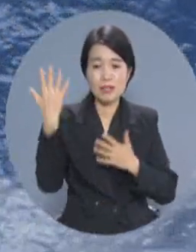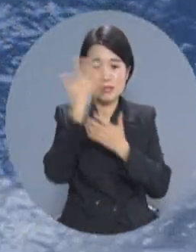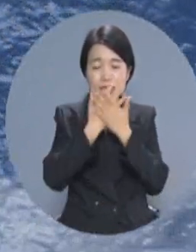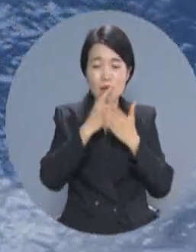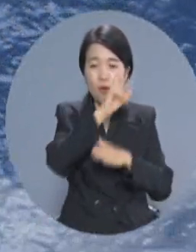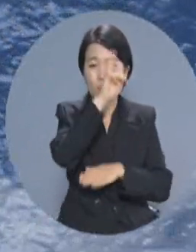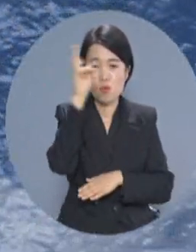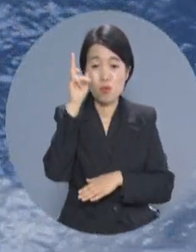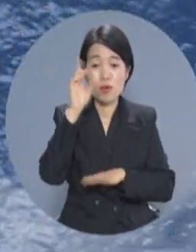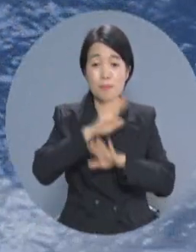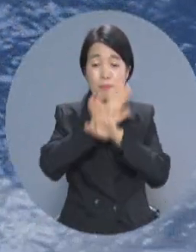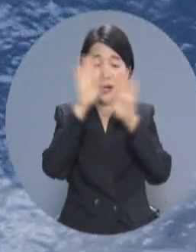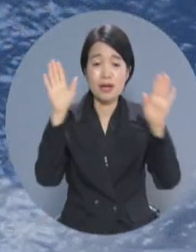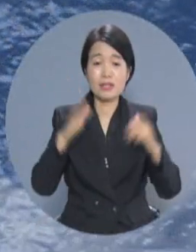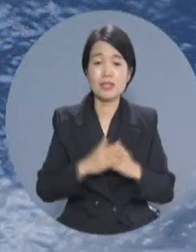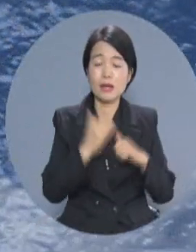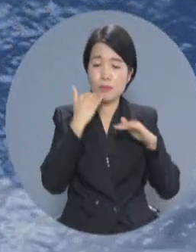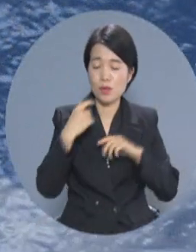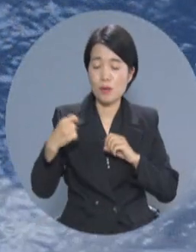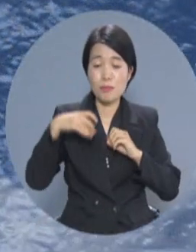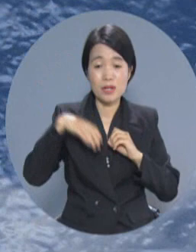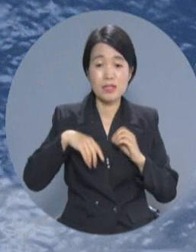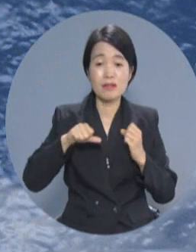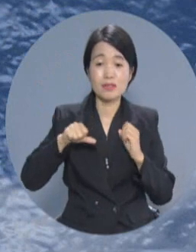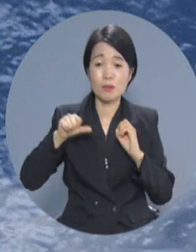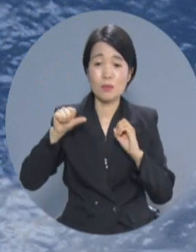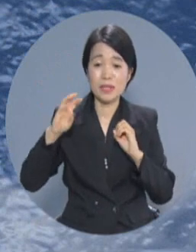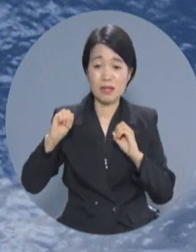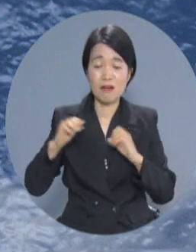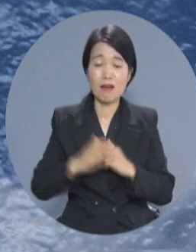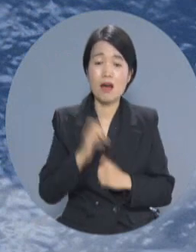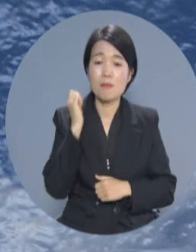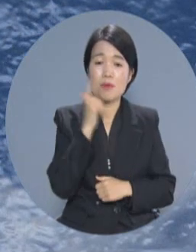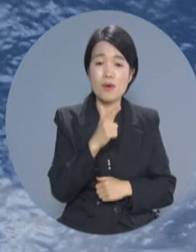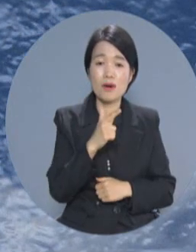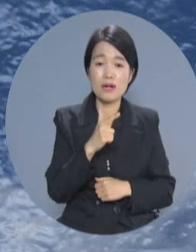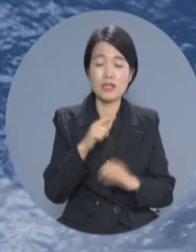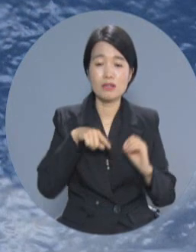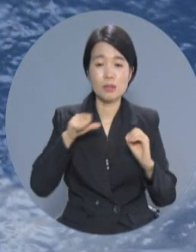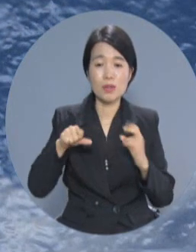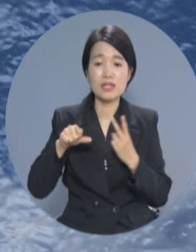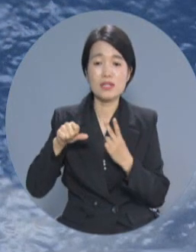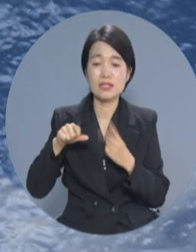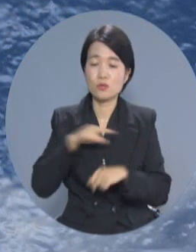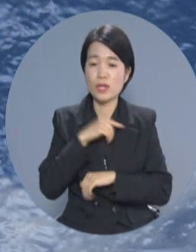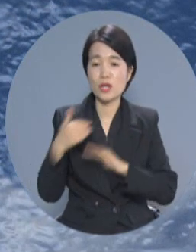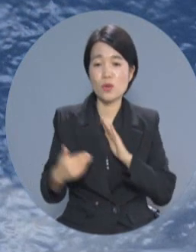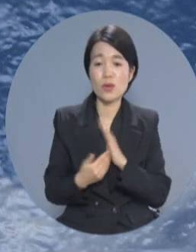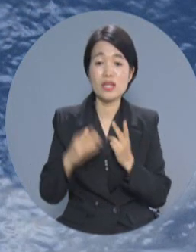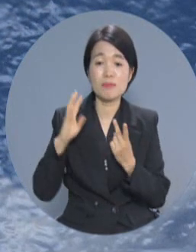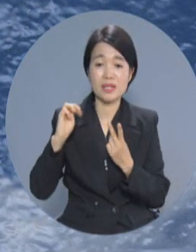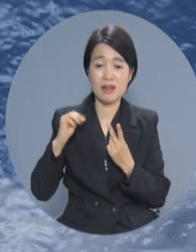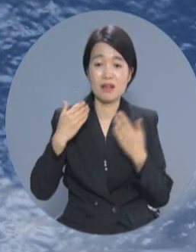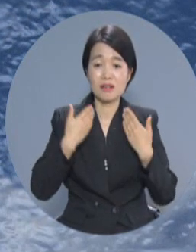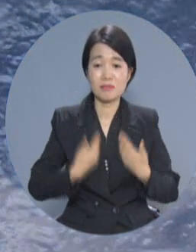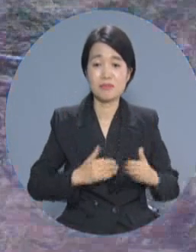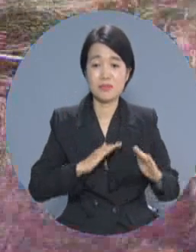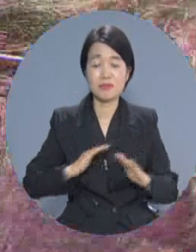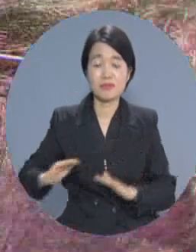흐리다가 오후부터 맑아지겠는데요. 물결은 앞바다에서 0.5m, 먼바다에서는 0.5에서 최고 2m로